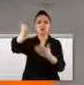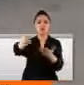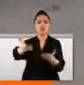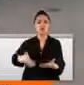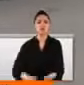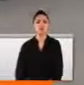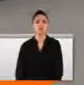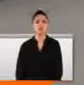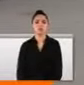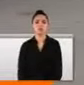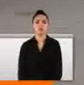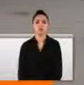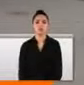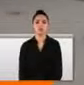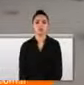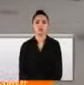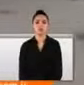uzaklaştılar.